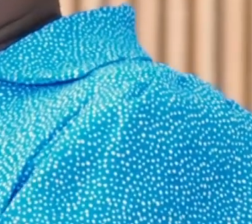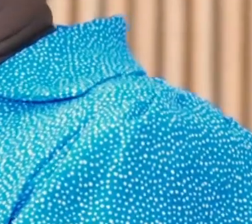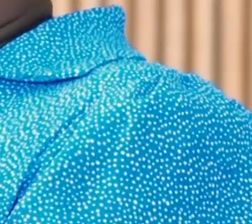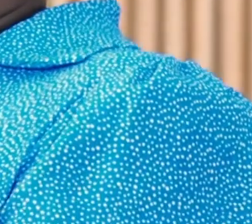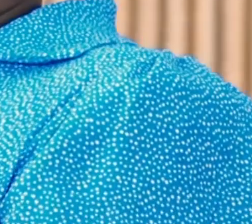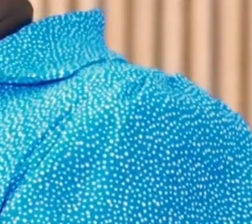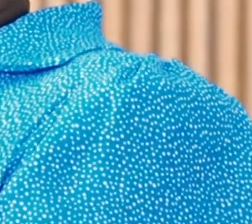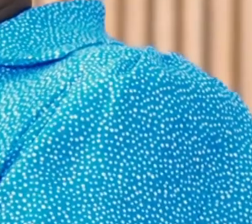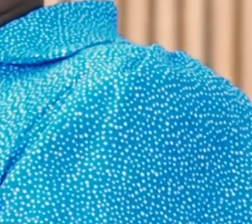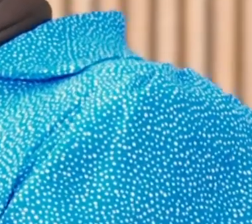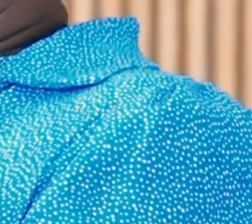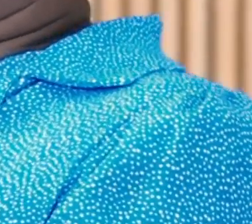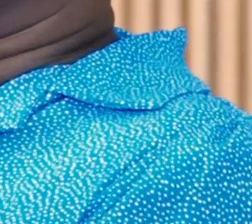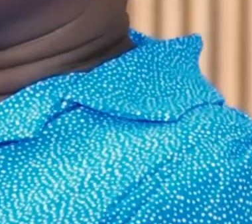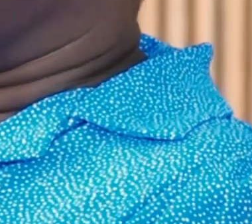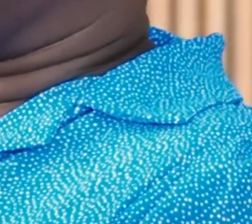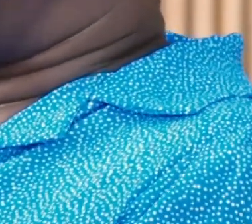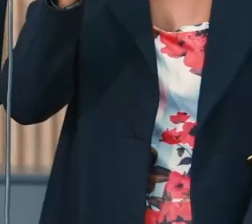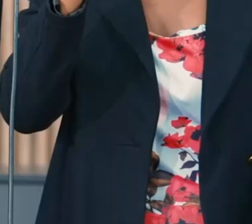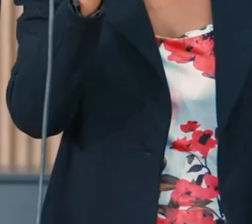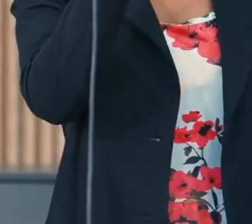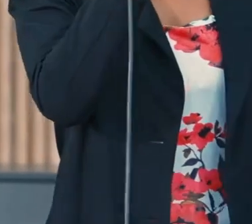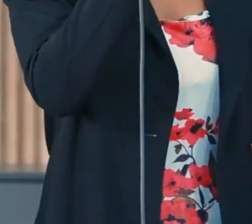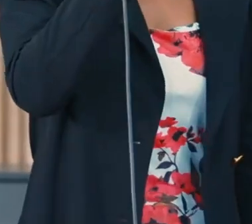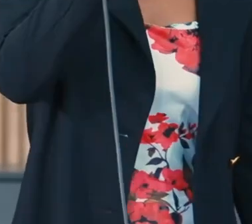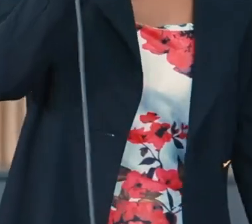Tichasangana kumusha wekudenga,